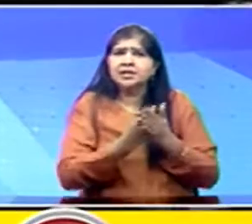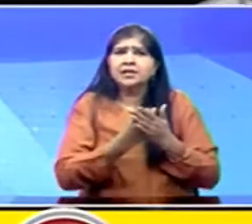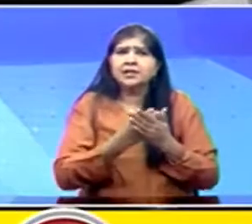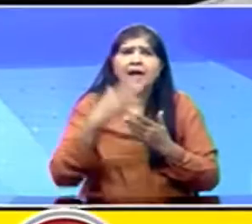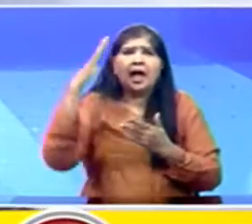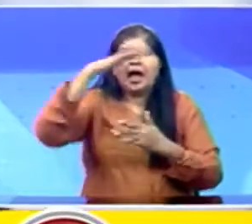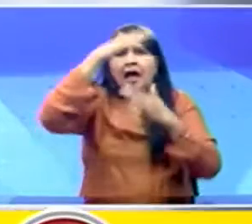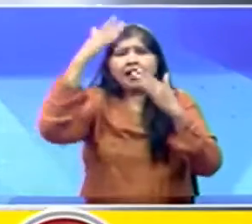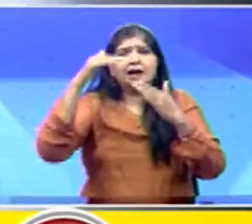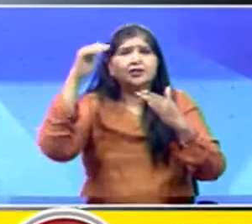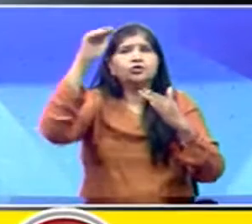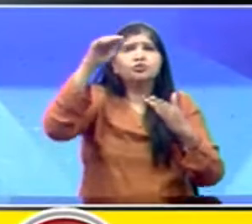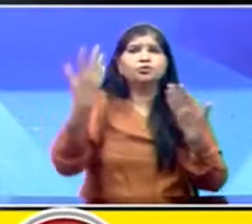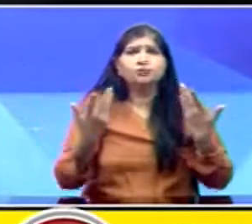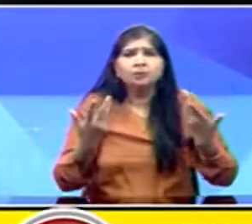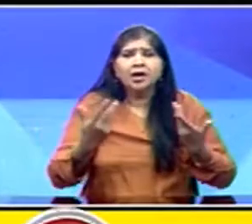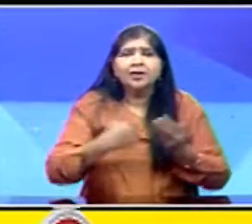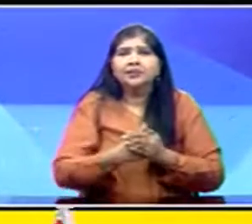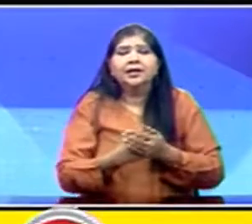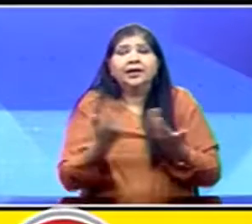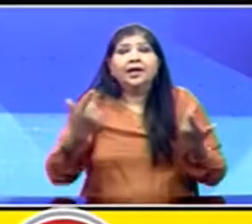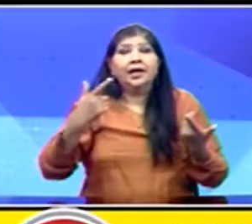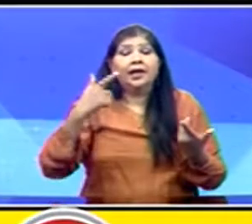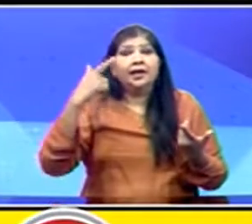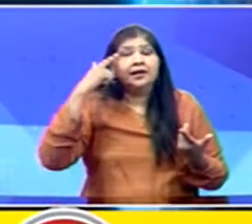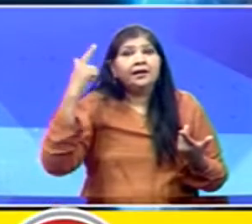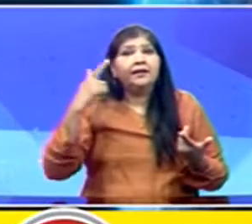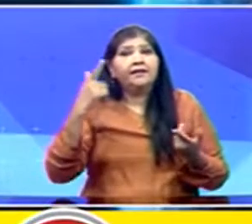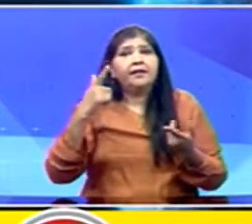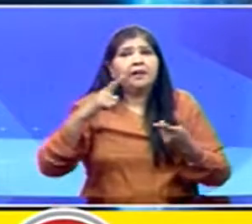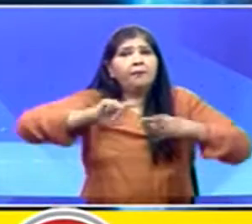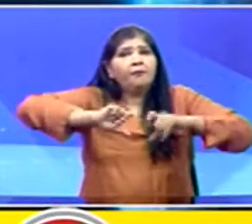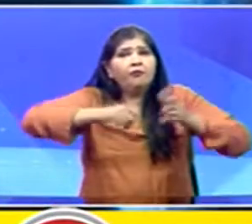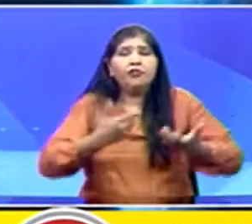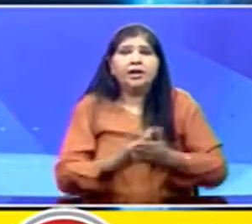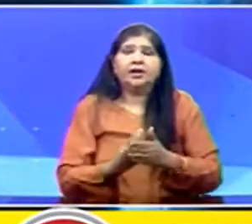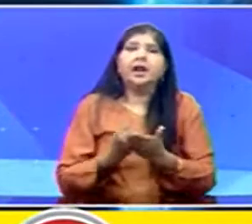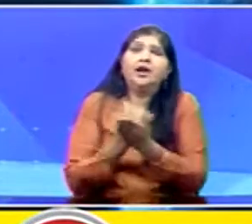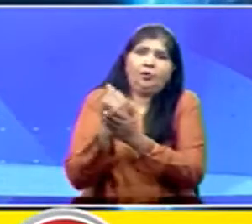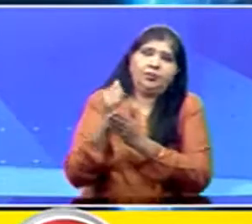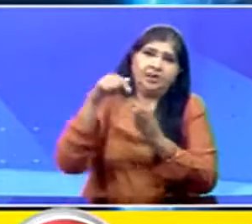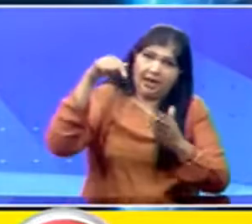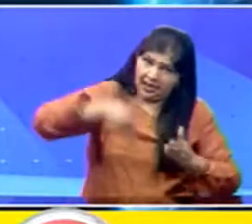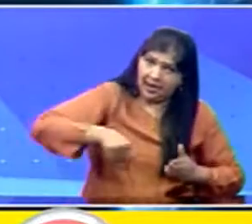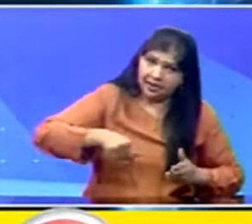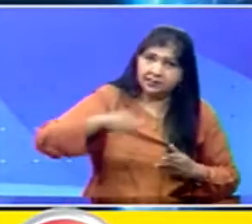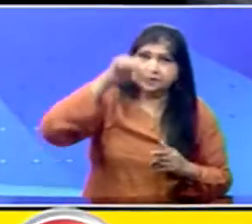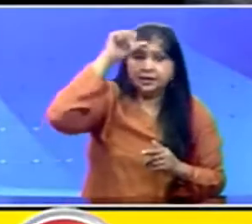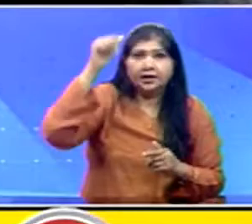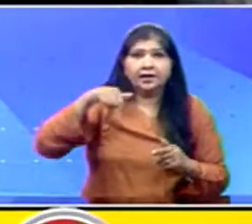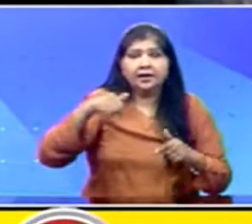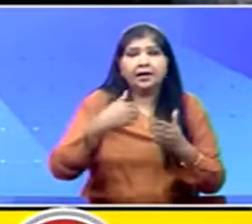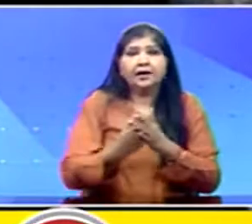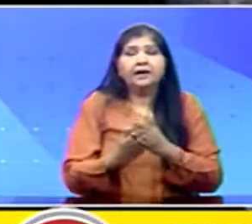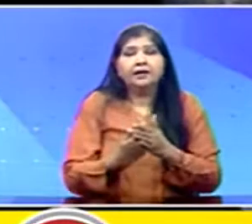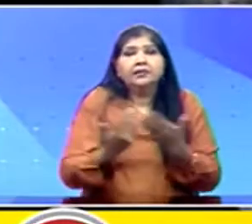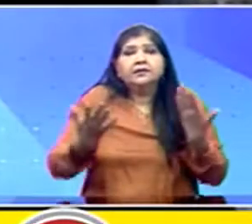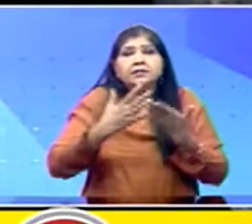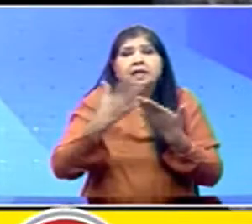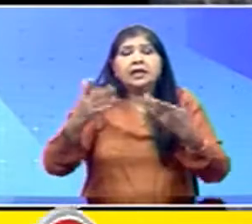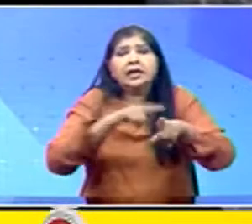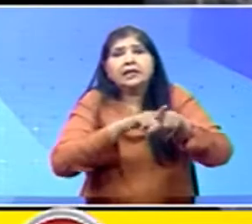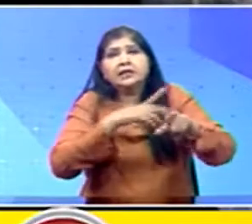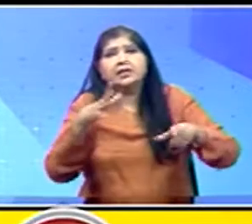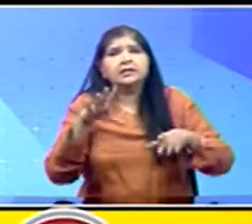सपनों को साकार करने का परियाय होता है आज हमारा भारत जो इतने